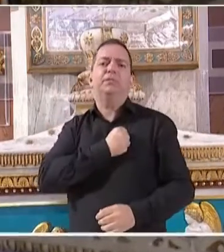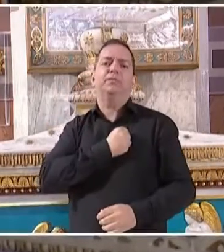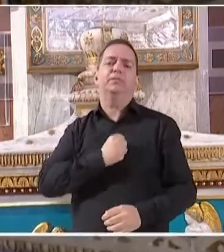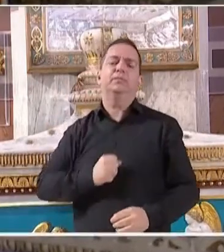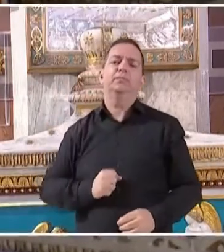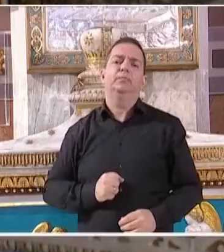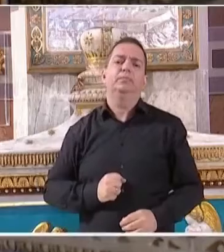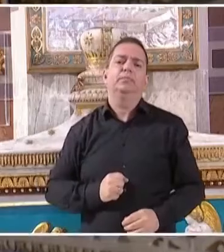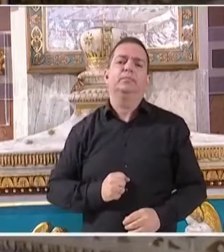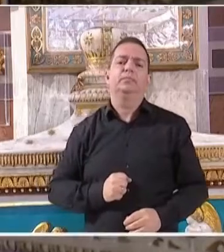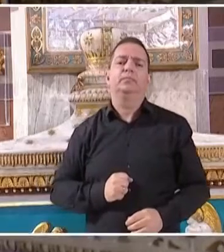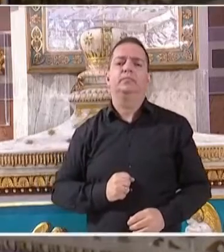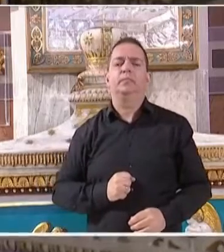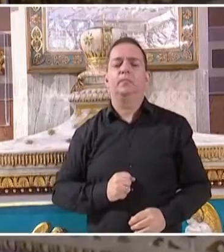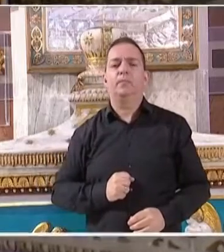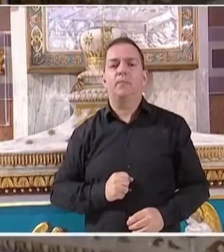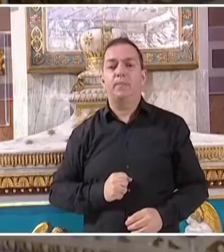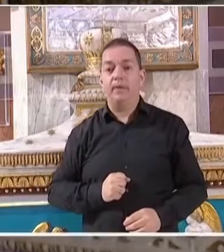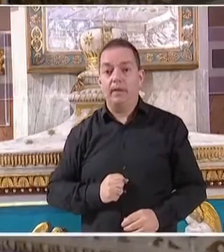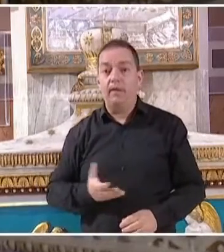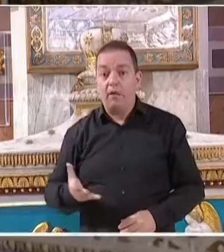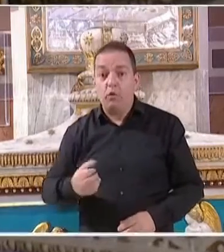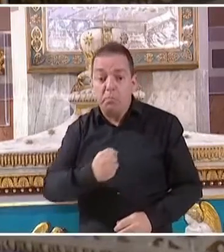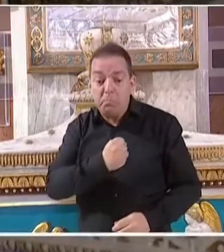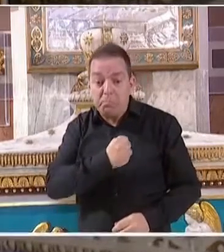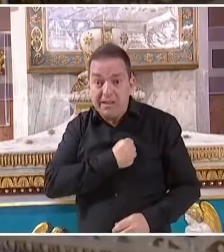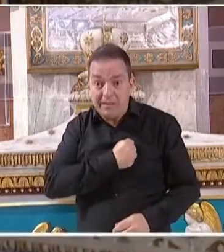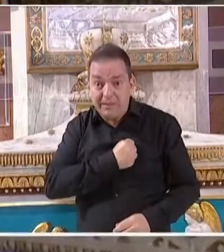Αυτή ακριβώς η πίστη, αδελφοί μου,